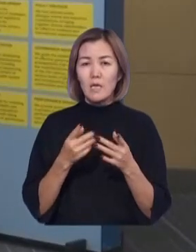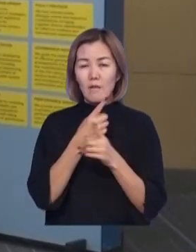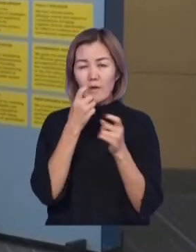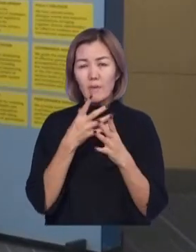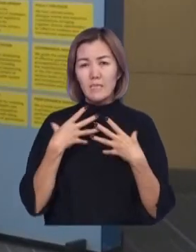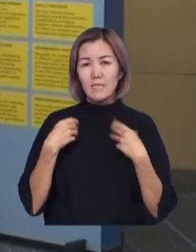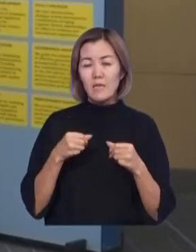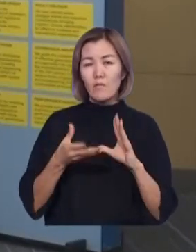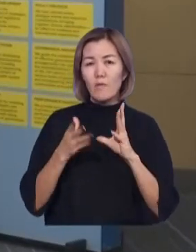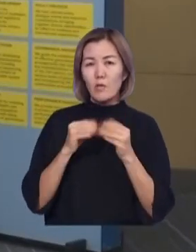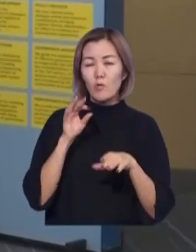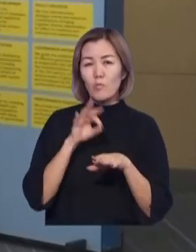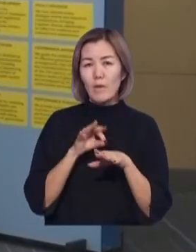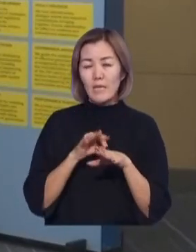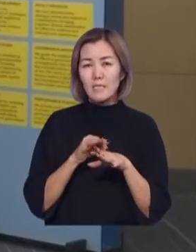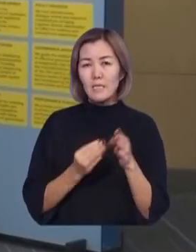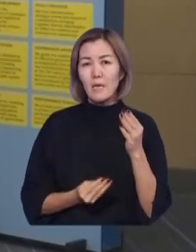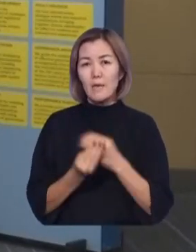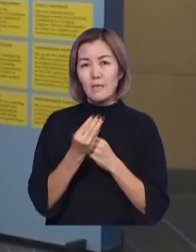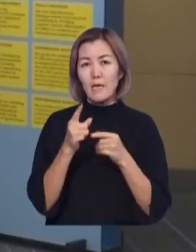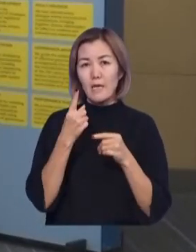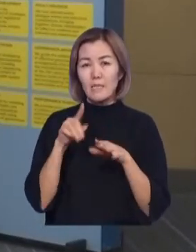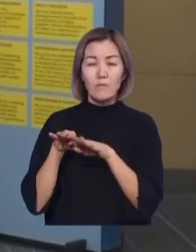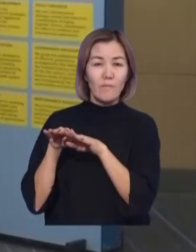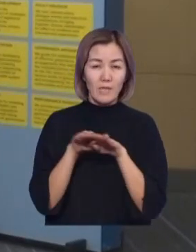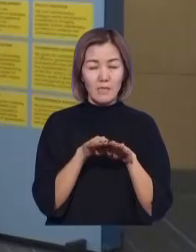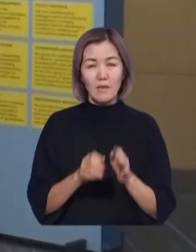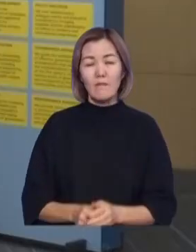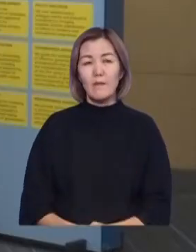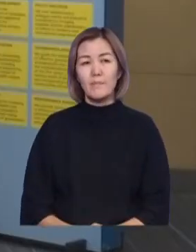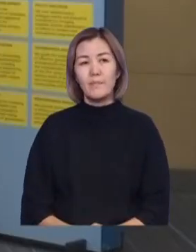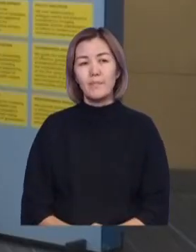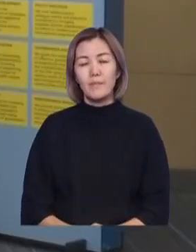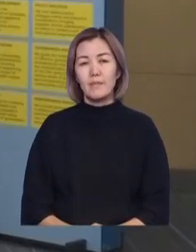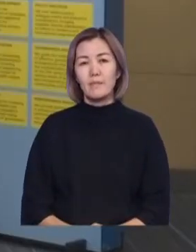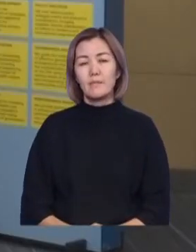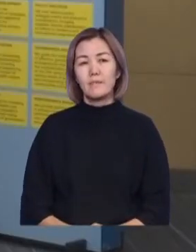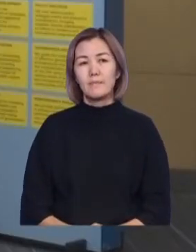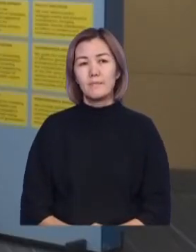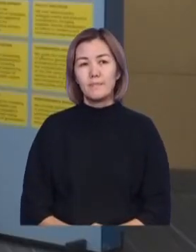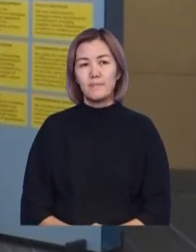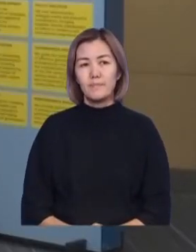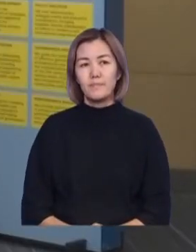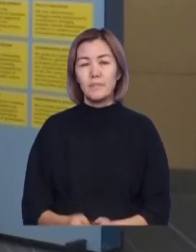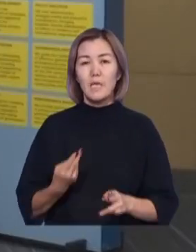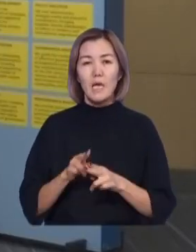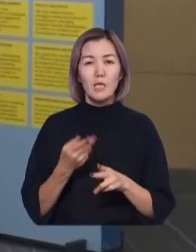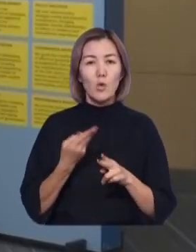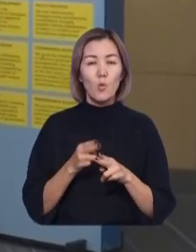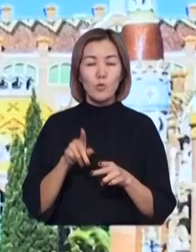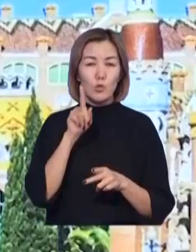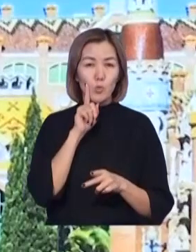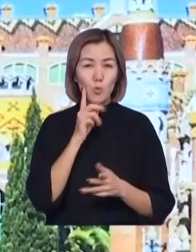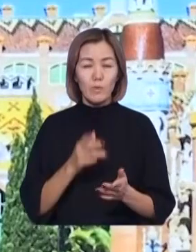здоровье истории болезни будет доступно его лечащим врачам независимо от местонахождения это очень